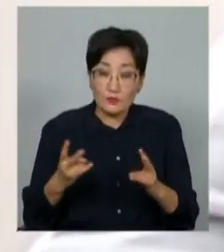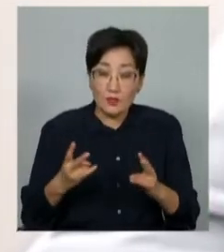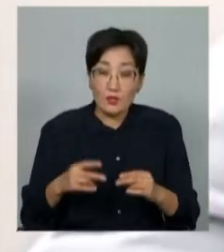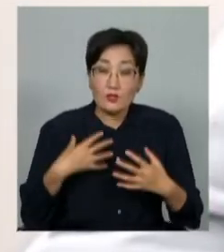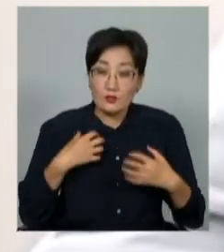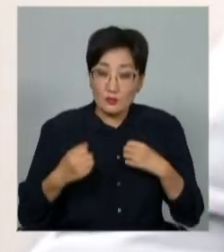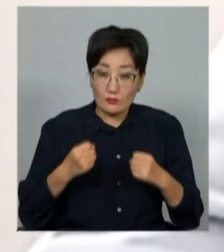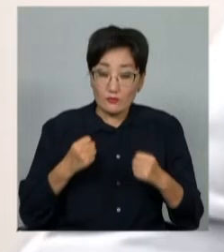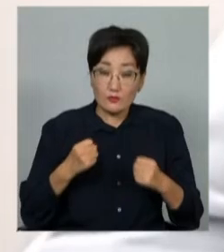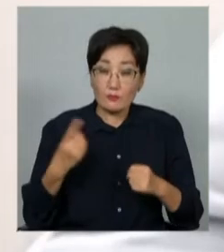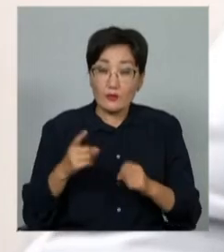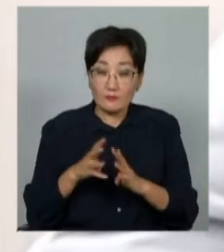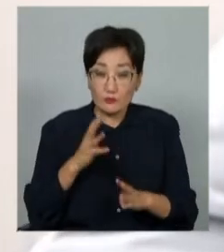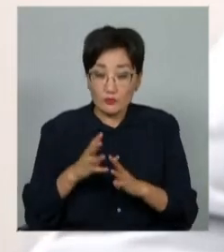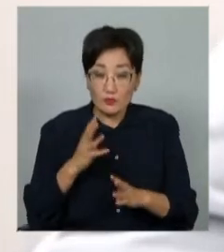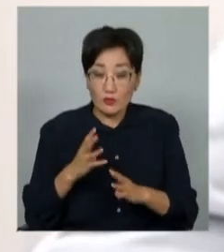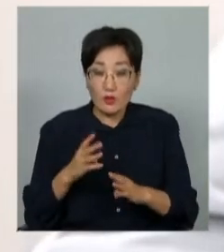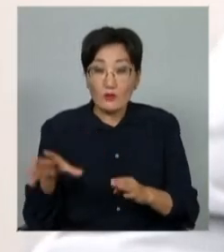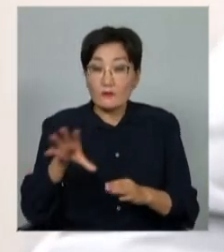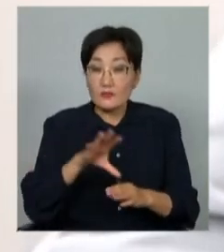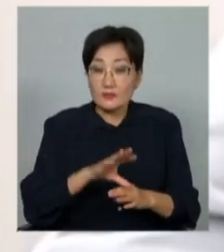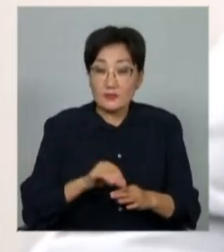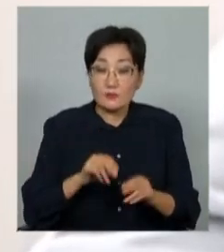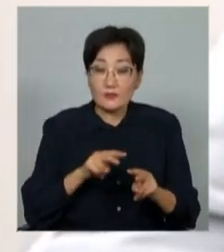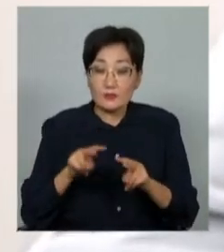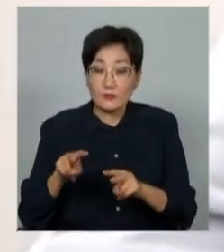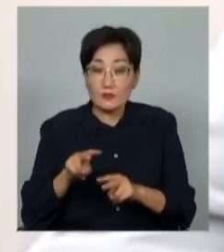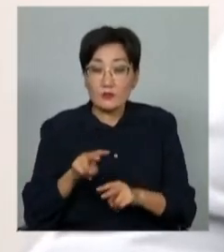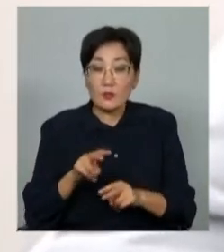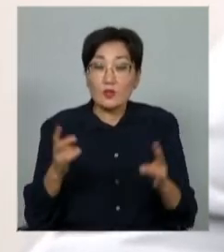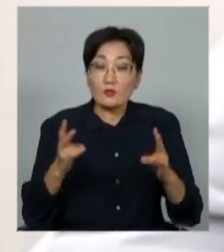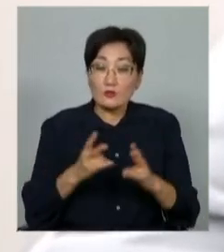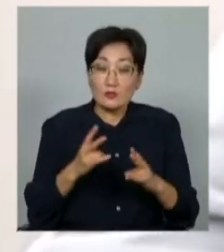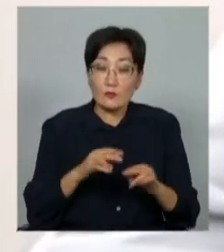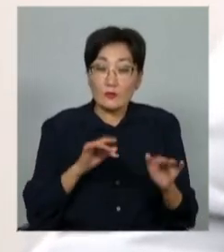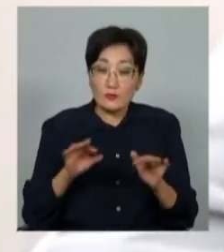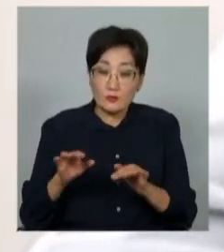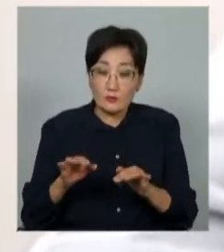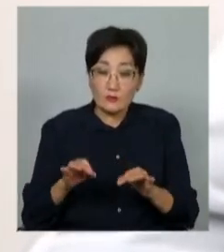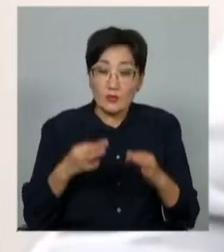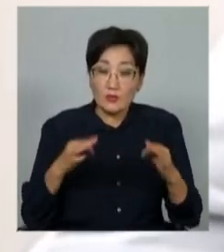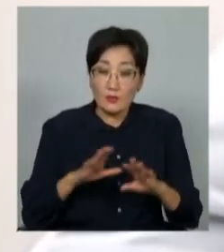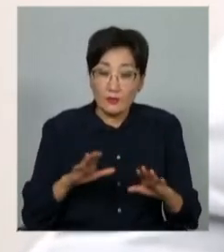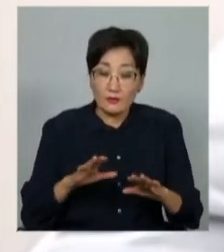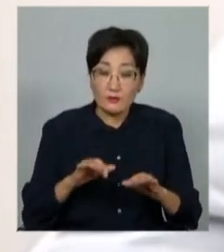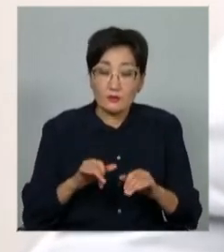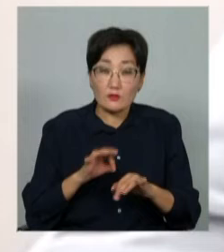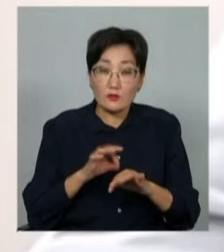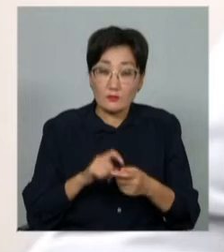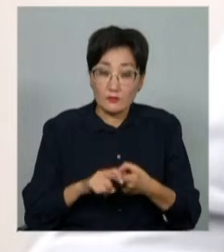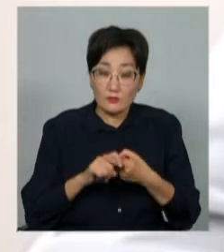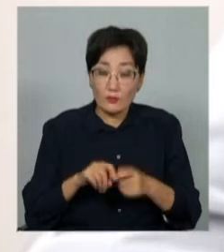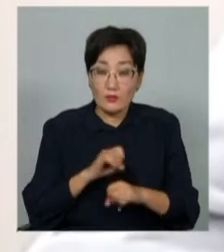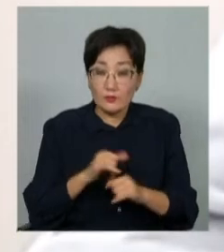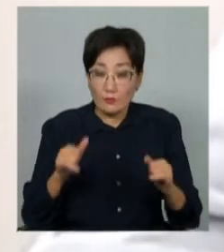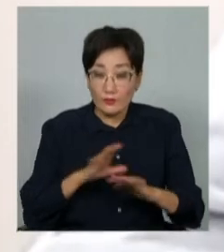безопасность, здоровье. В первую очередь, чтобы все соблюдали нужные меры, чтобы она не распространялась дальше. Если